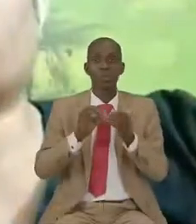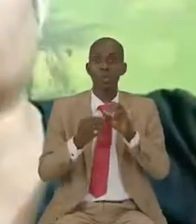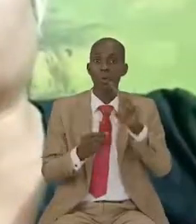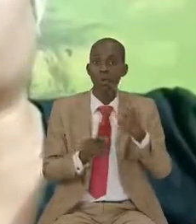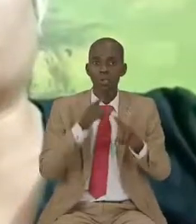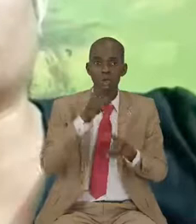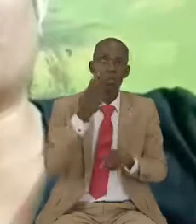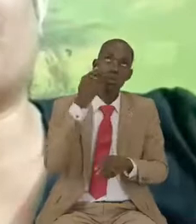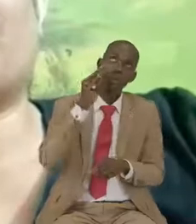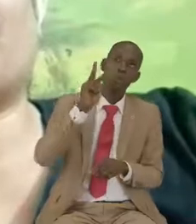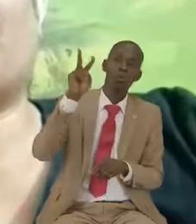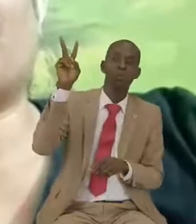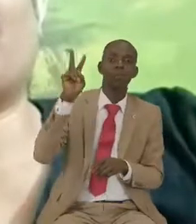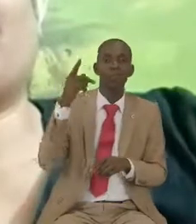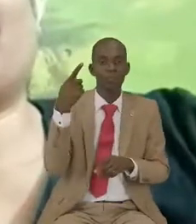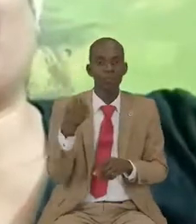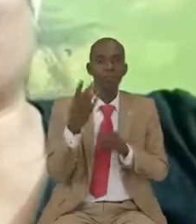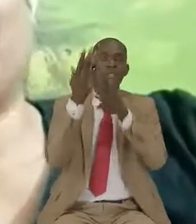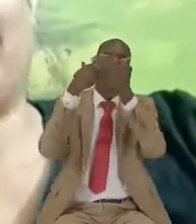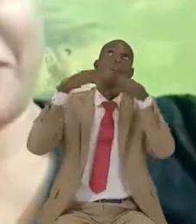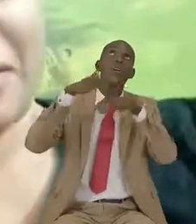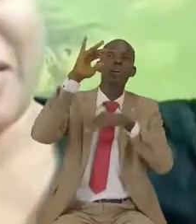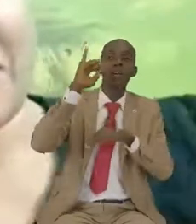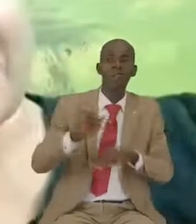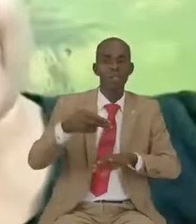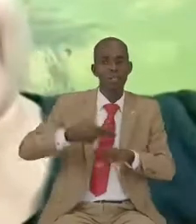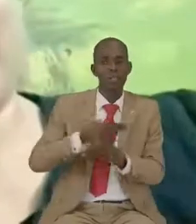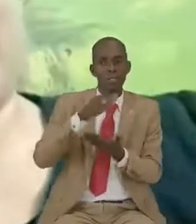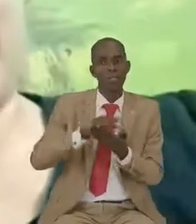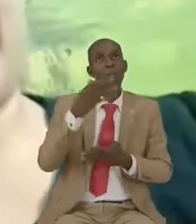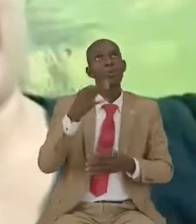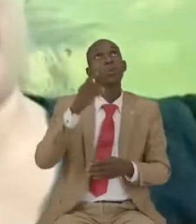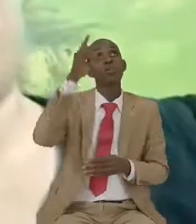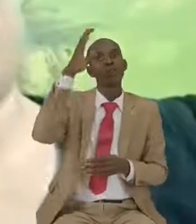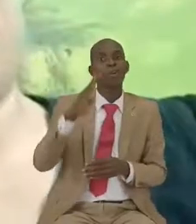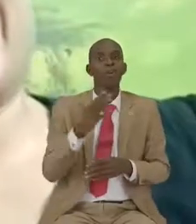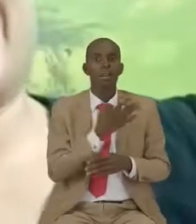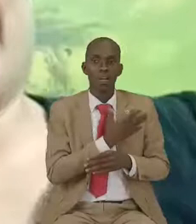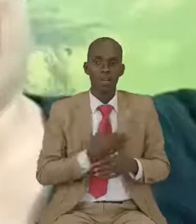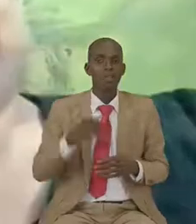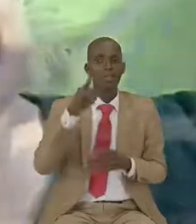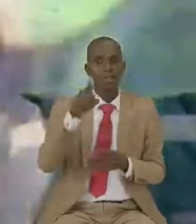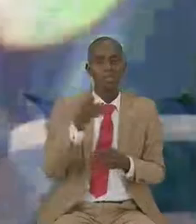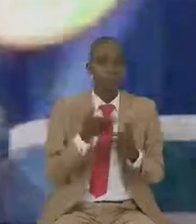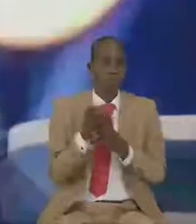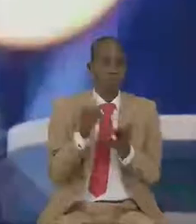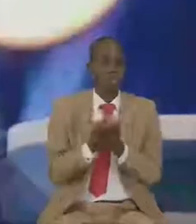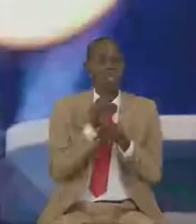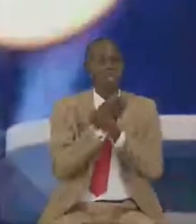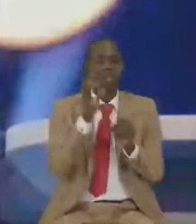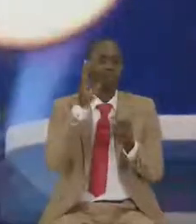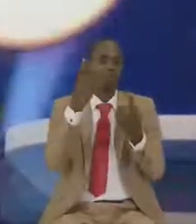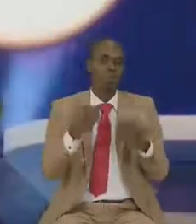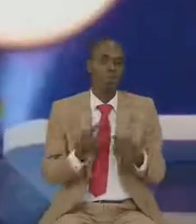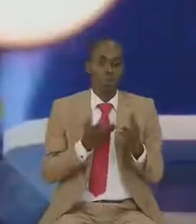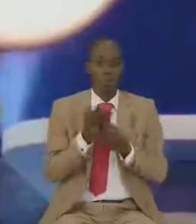car je suis Dieu et il n'y en a point d'autre. Numéro 1, c'est de regarder l'agneau